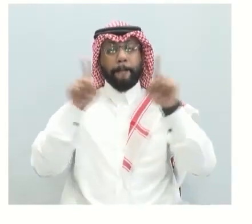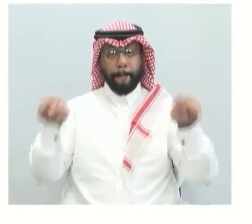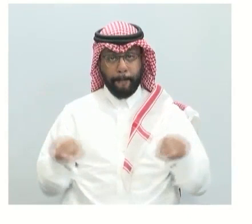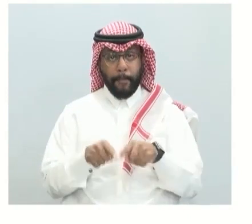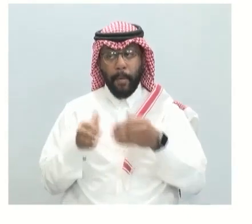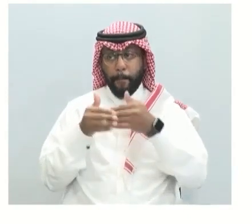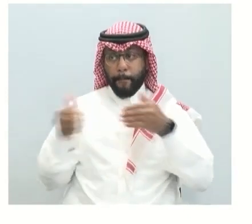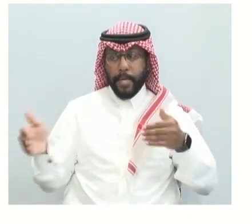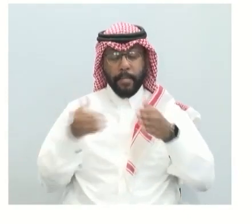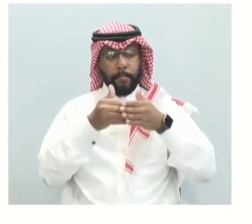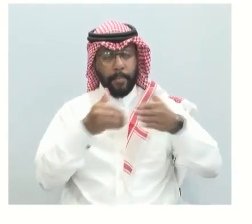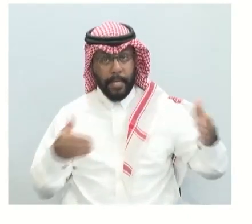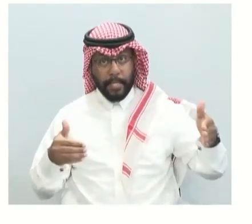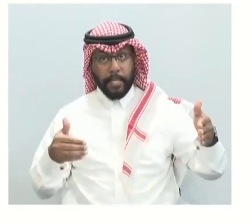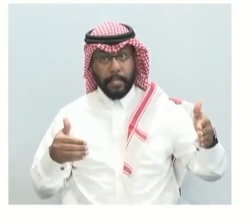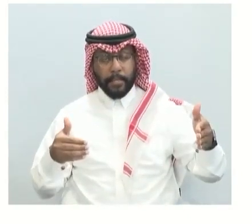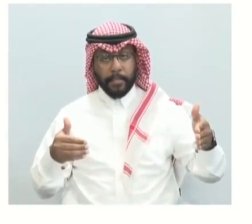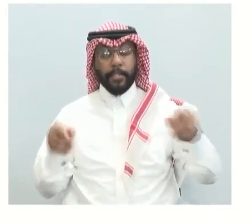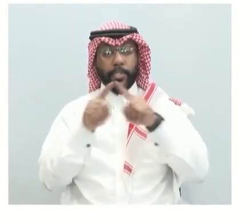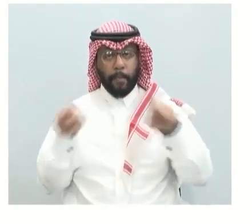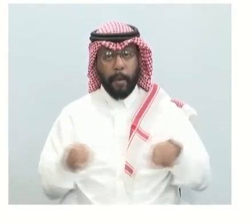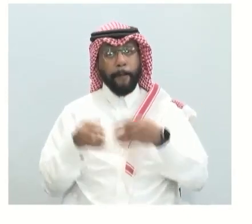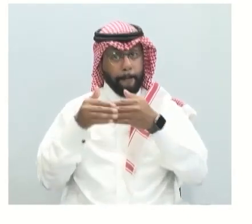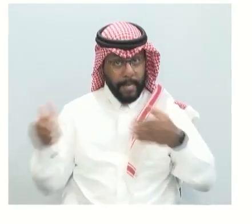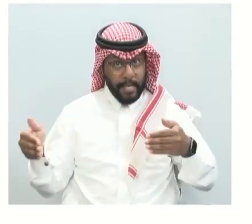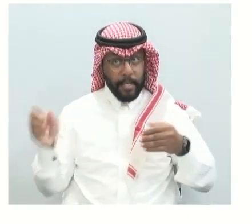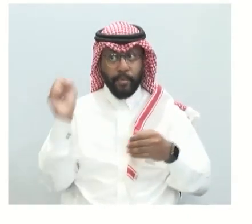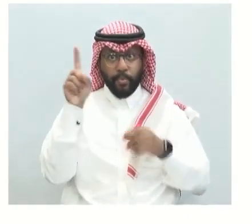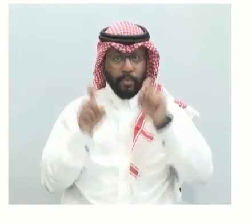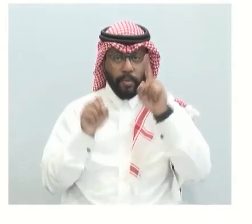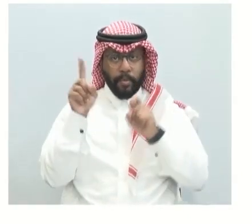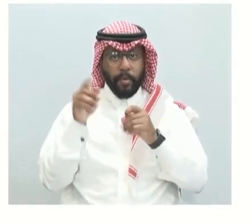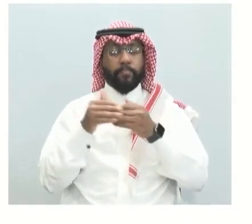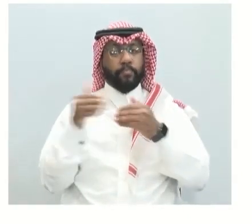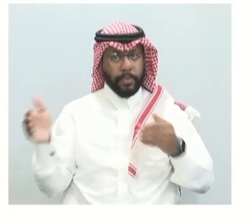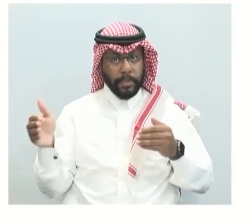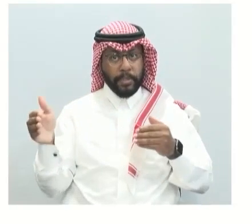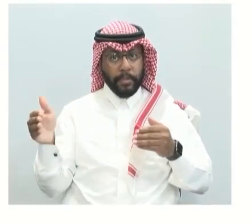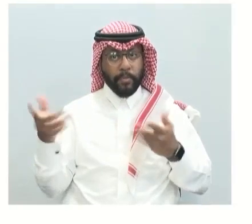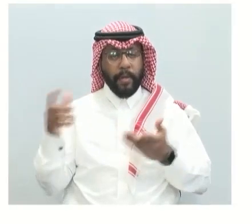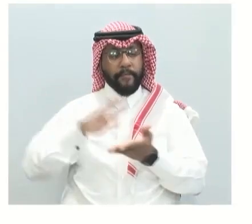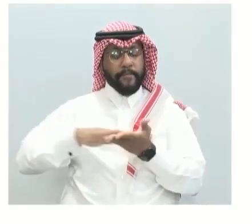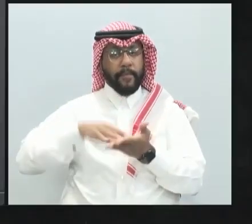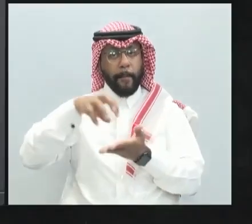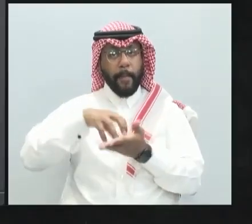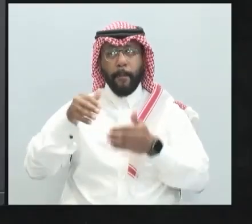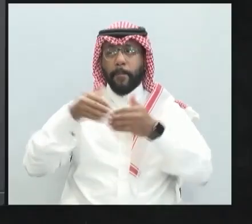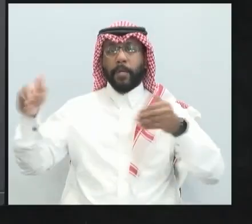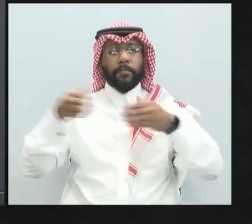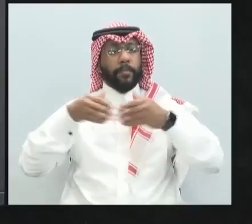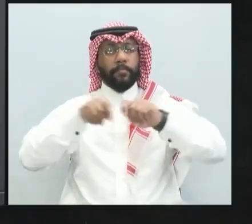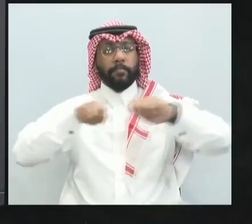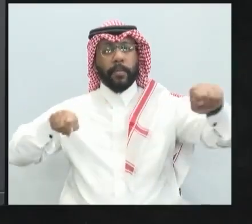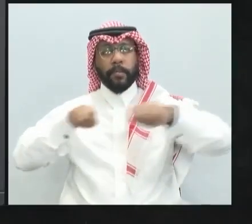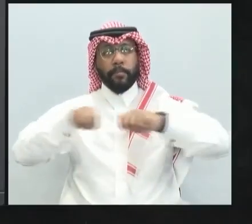البعض في شبكه الوان نعم احسنتم تعتبر باعتبار انها موقعها الجغرافي بعيدات عن بعض